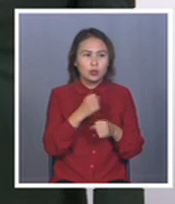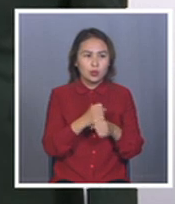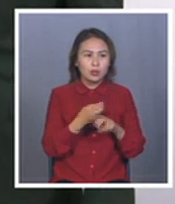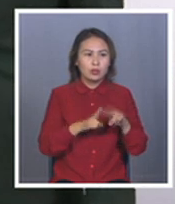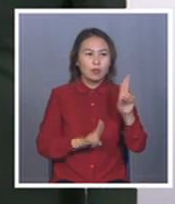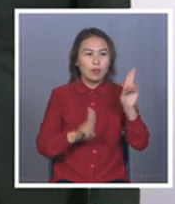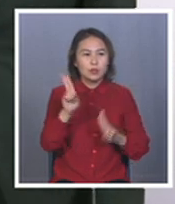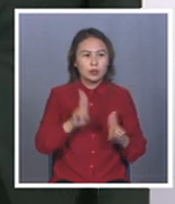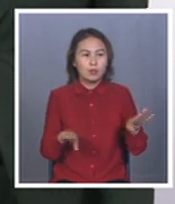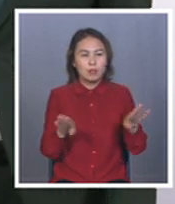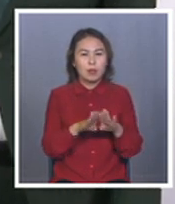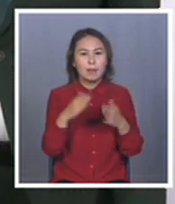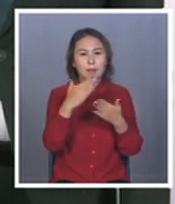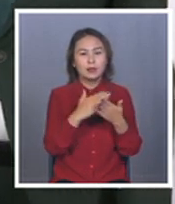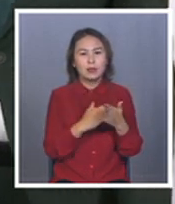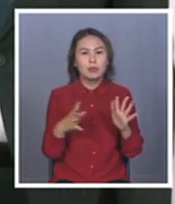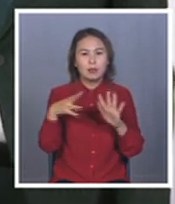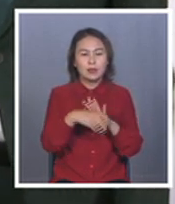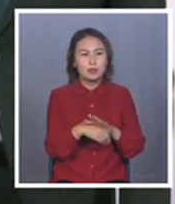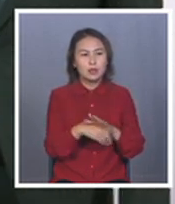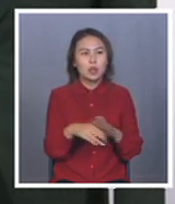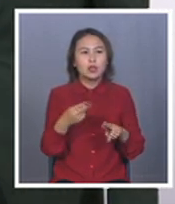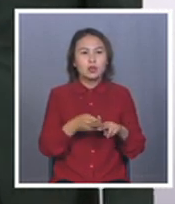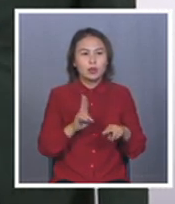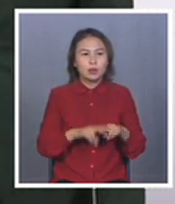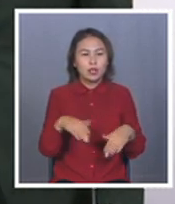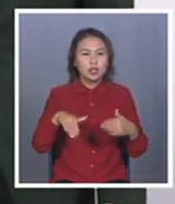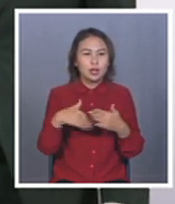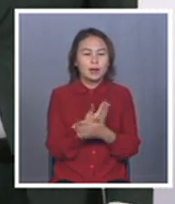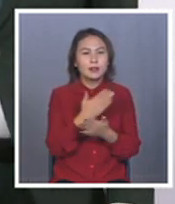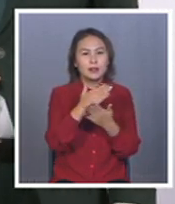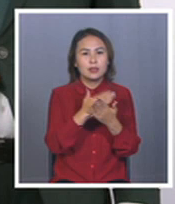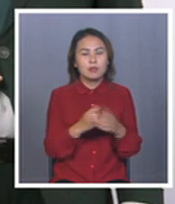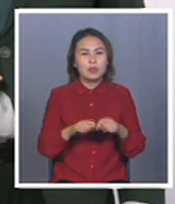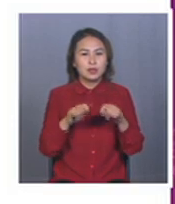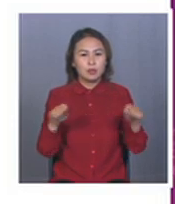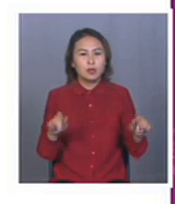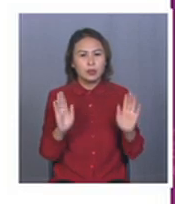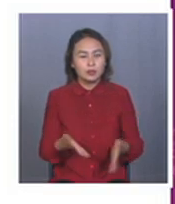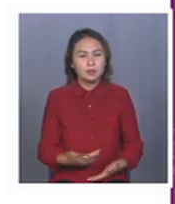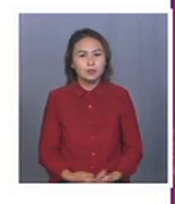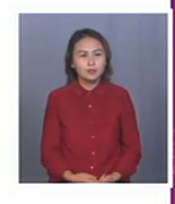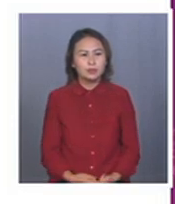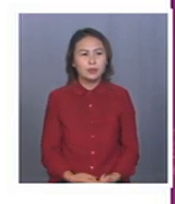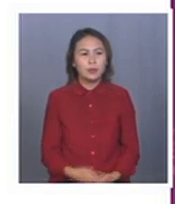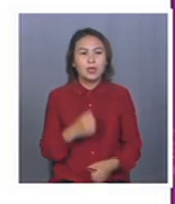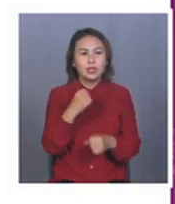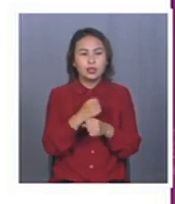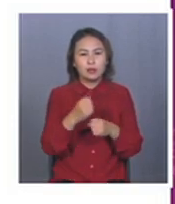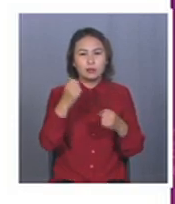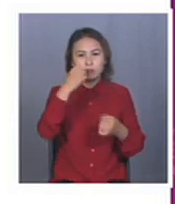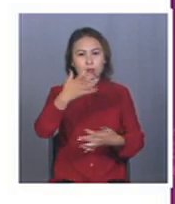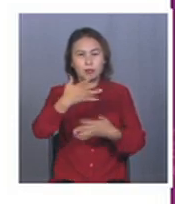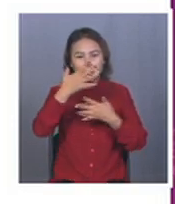тізім жасау батырмасын басамыз. Сонда жаңа тізім терезесі пайда болады. Шыққан терезеге тізімнің